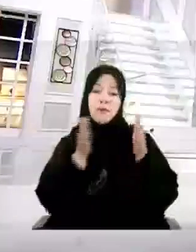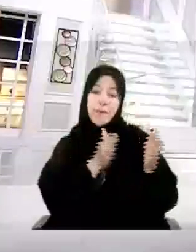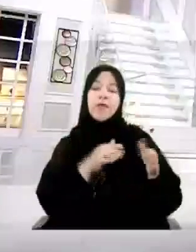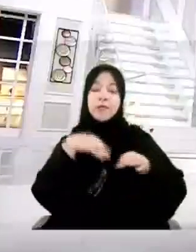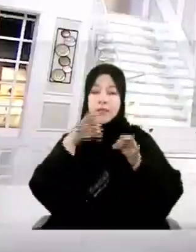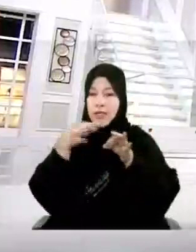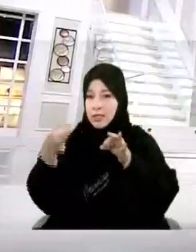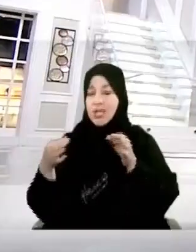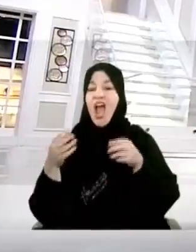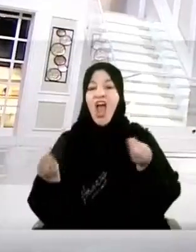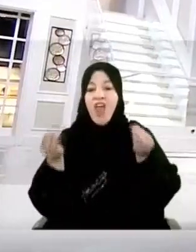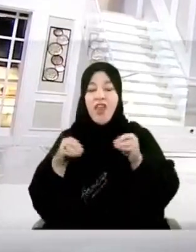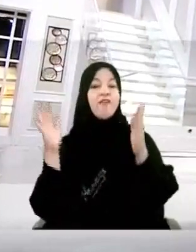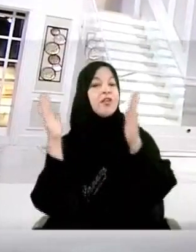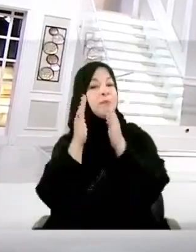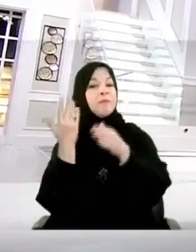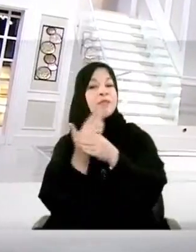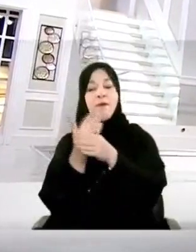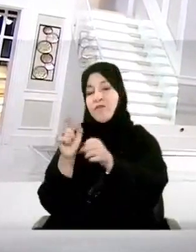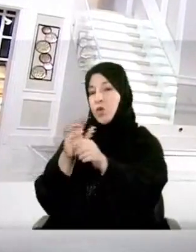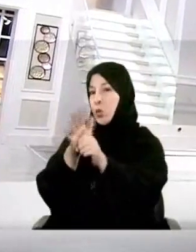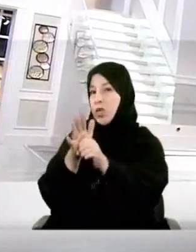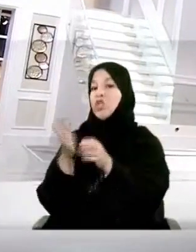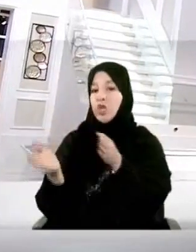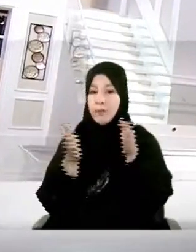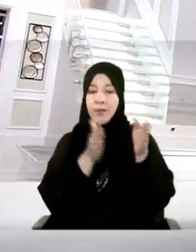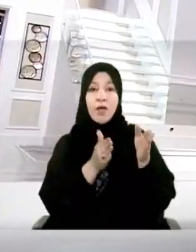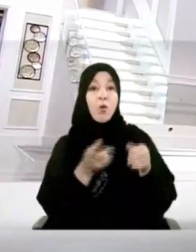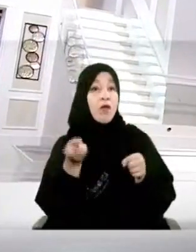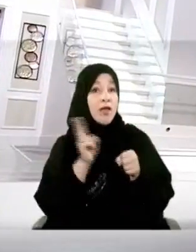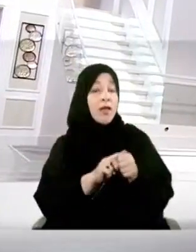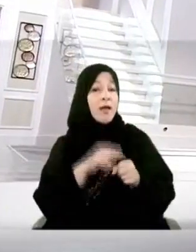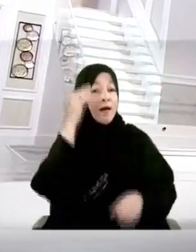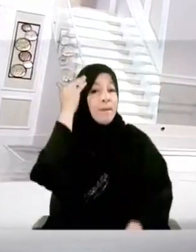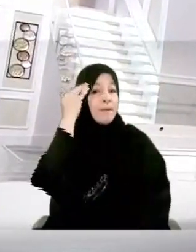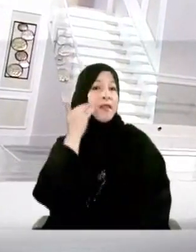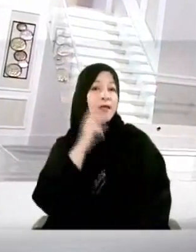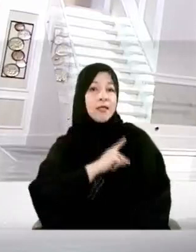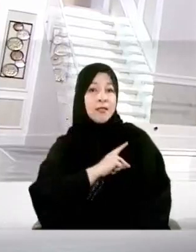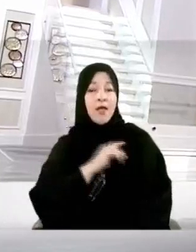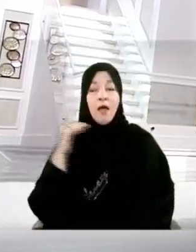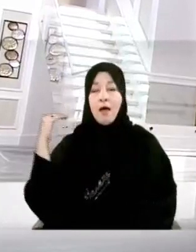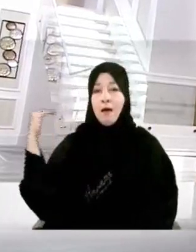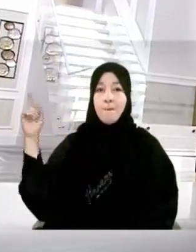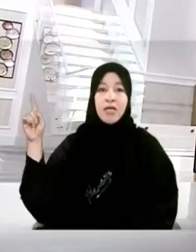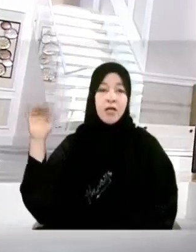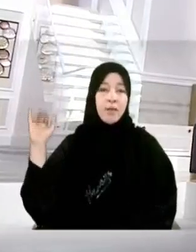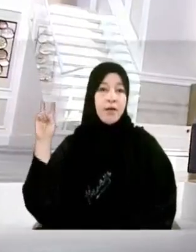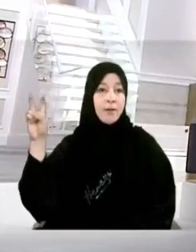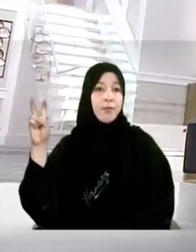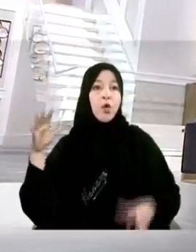مهمة للحديث عنها في ظل جائحة كورونا، ولكن أيضا سأنتقل إلى حبيبة لمشاركتها وحديثها أيضا